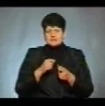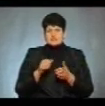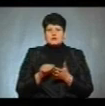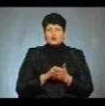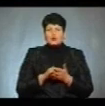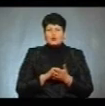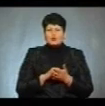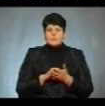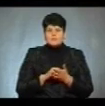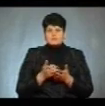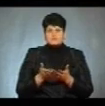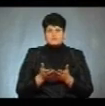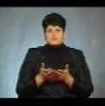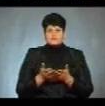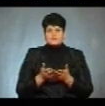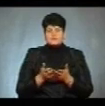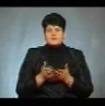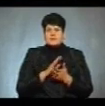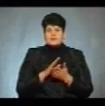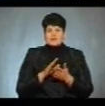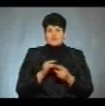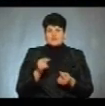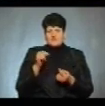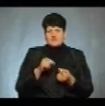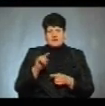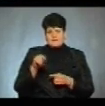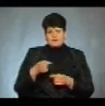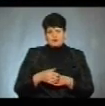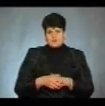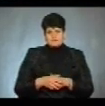документ, він не відповідає вимогам.